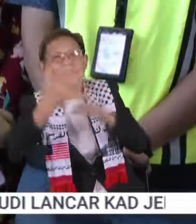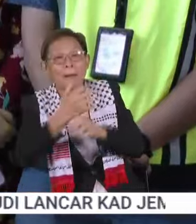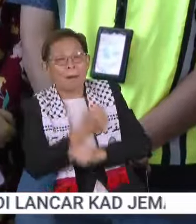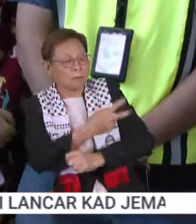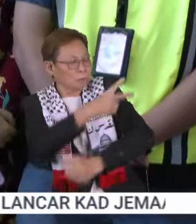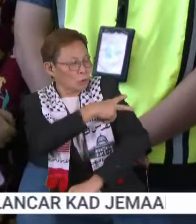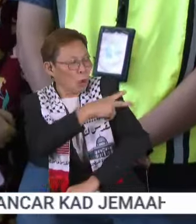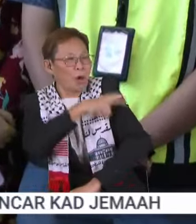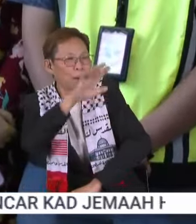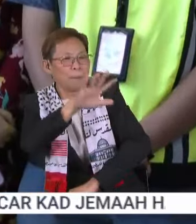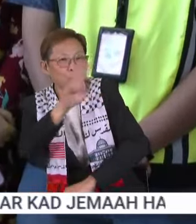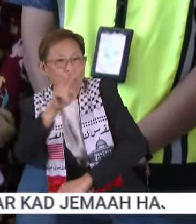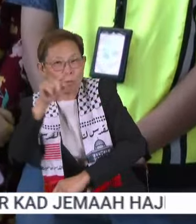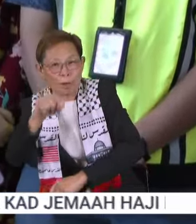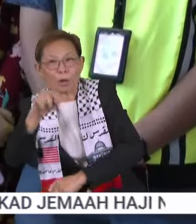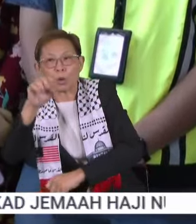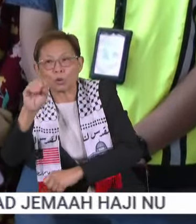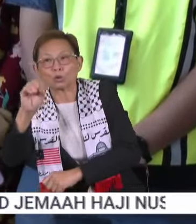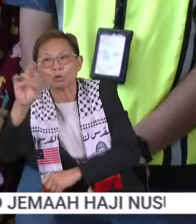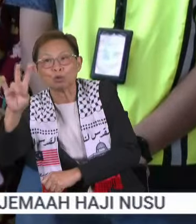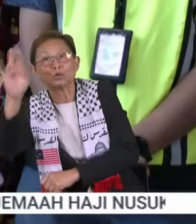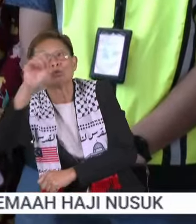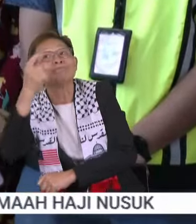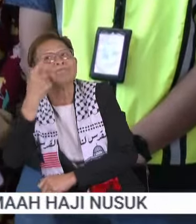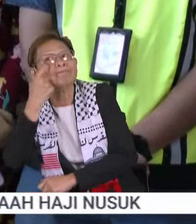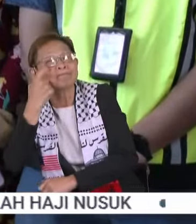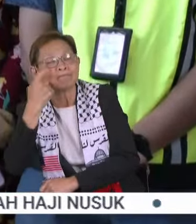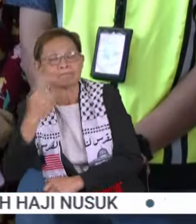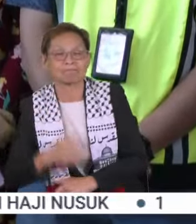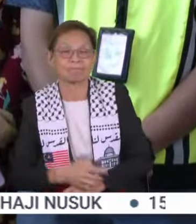skor 52.07 mata